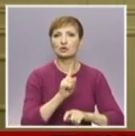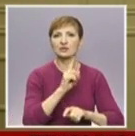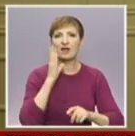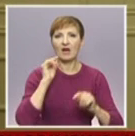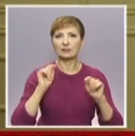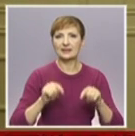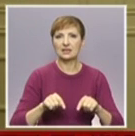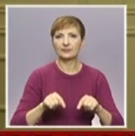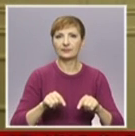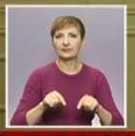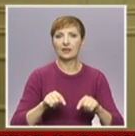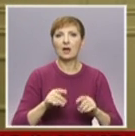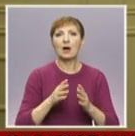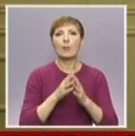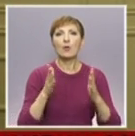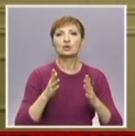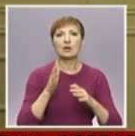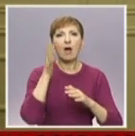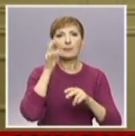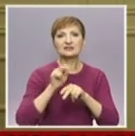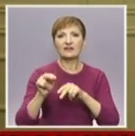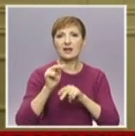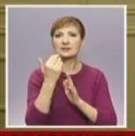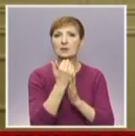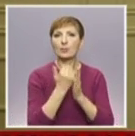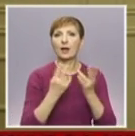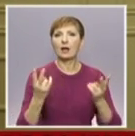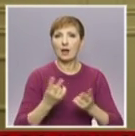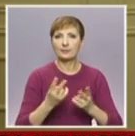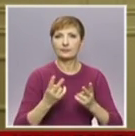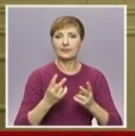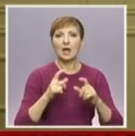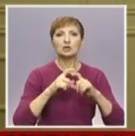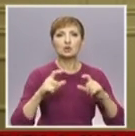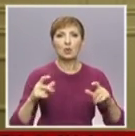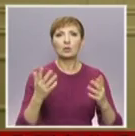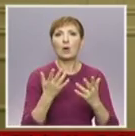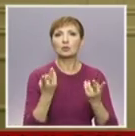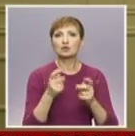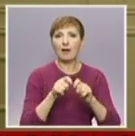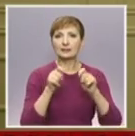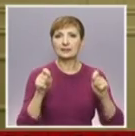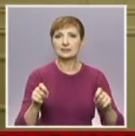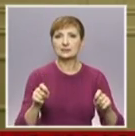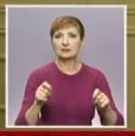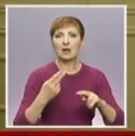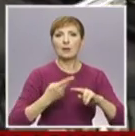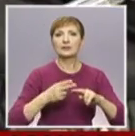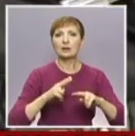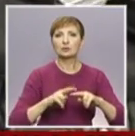Алмате, больше образовательных программ, какую-то школу надо открыть, естественно, потому